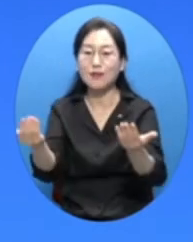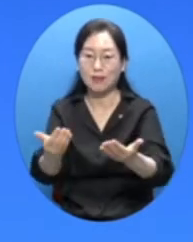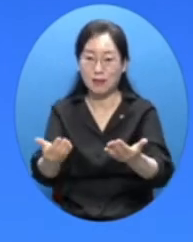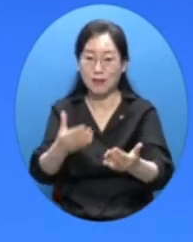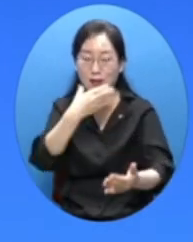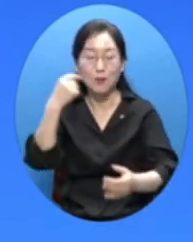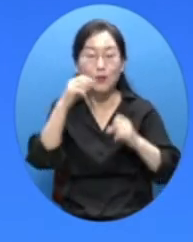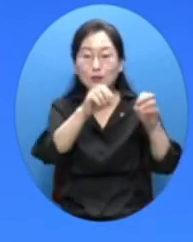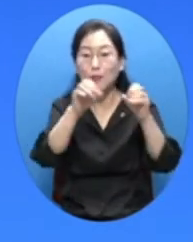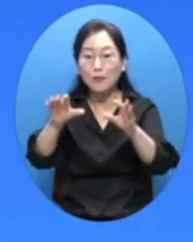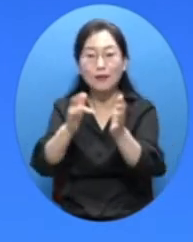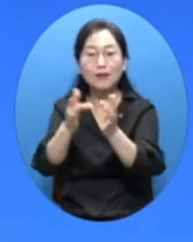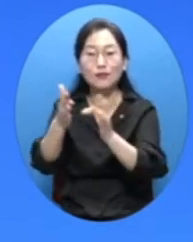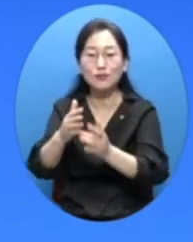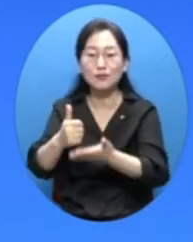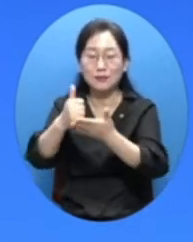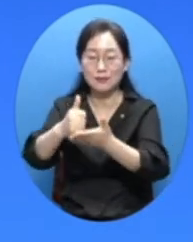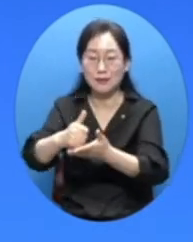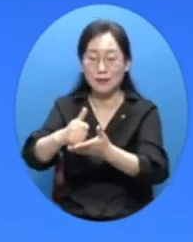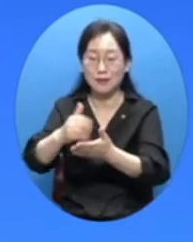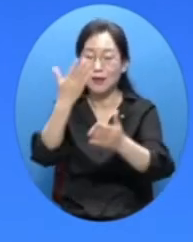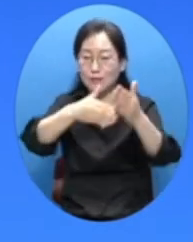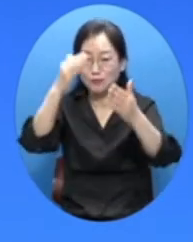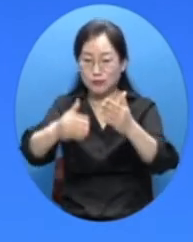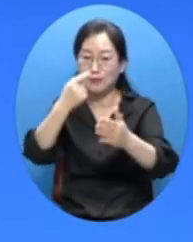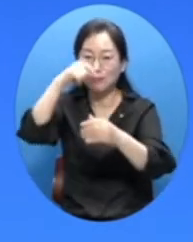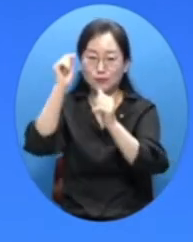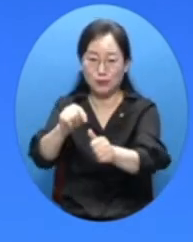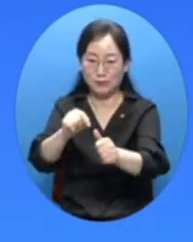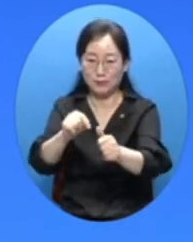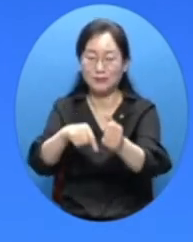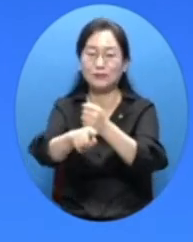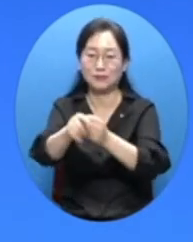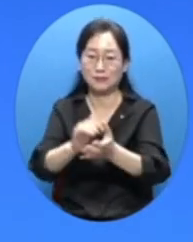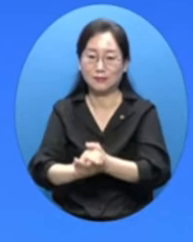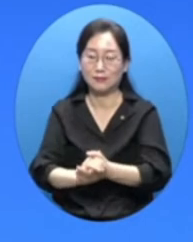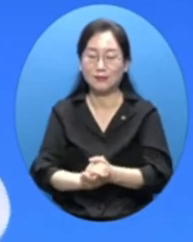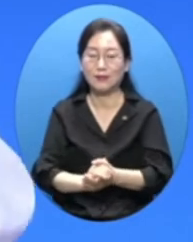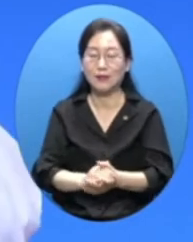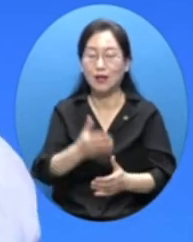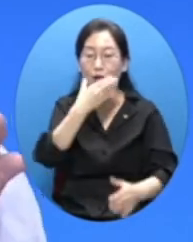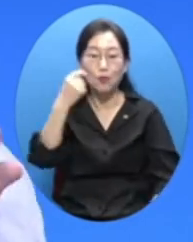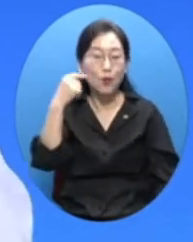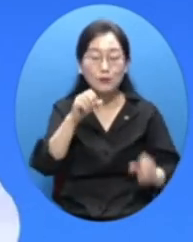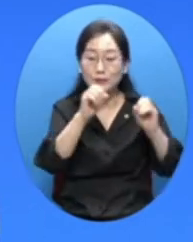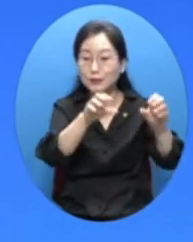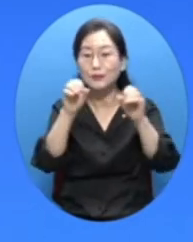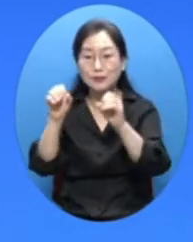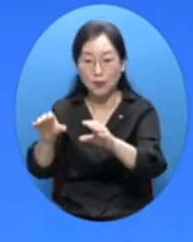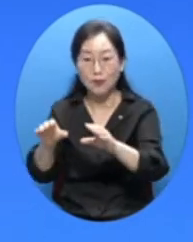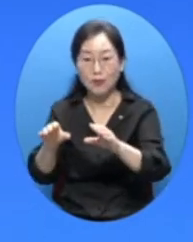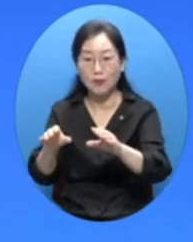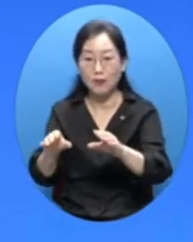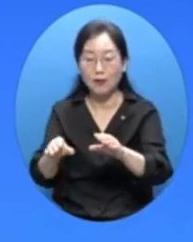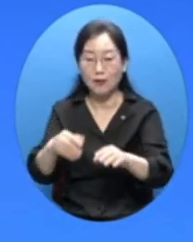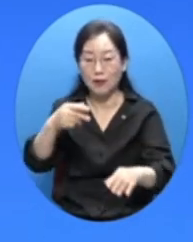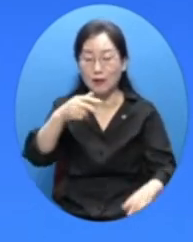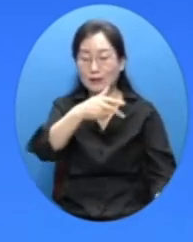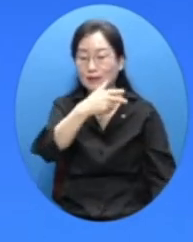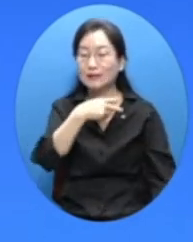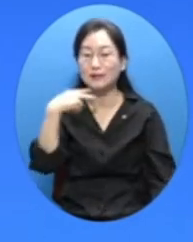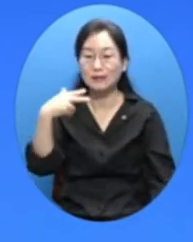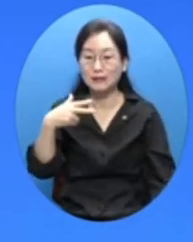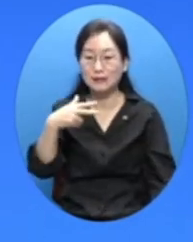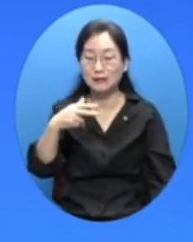복음 접하는 예수님의 우리에게 맡긴 절대지상 명령입니다. 그래서 복음이 증거되는데 스데반 집사리 뒤를